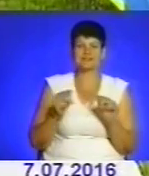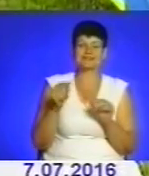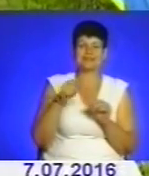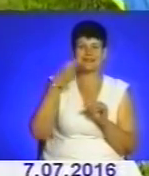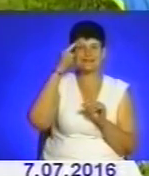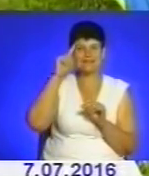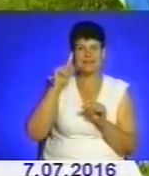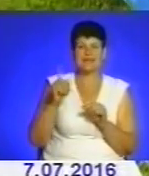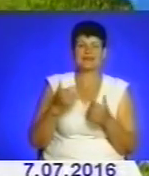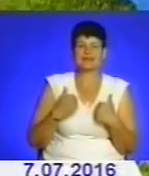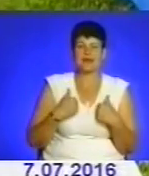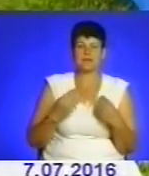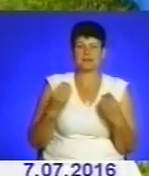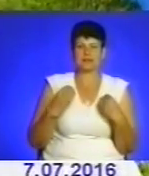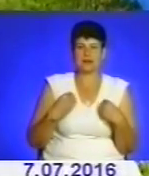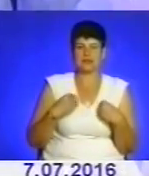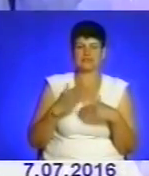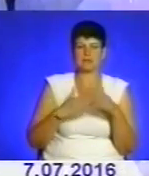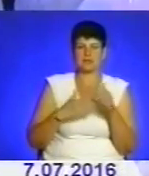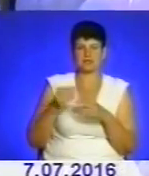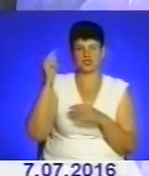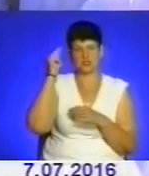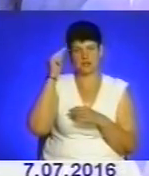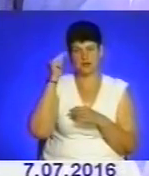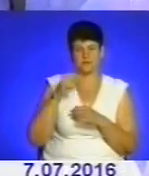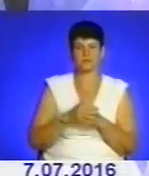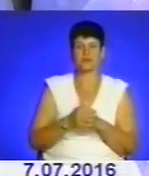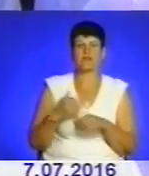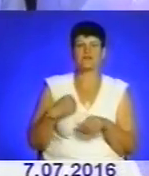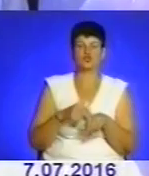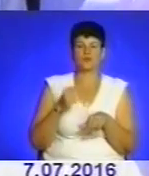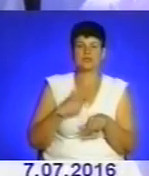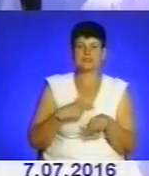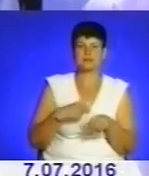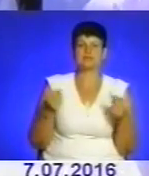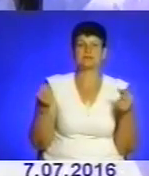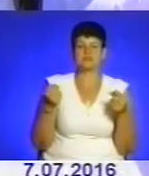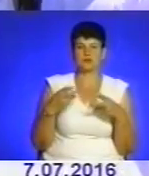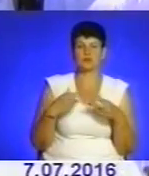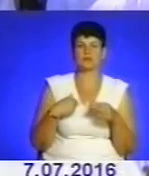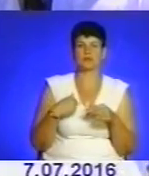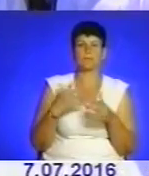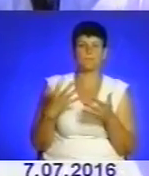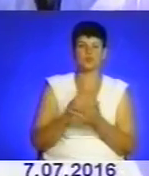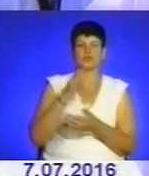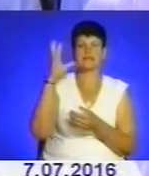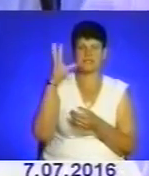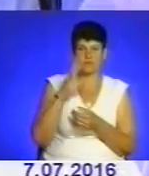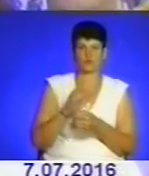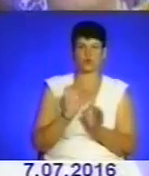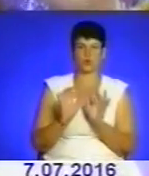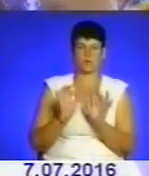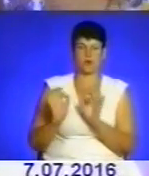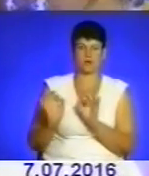які вони нам дали, за практичні навики. Напевно, чую себе спеціалістом, мені це подобається, професія, виходить все нормально.